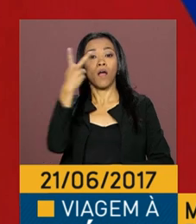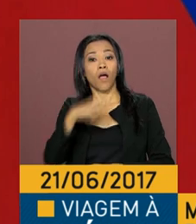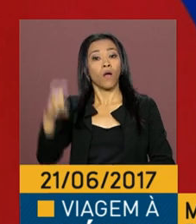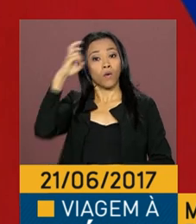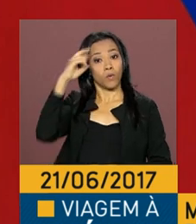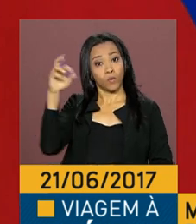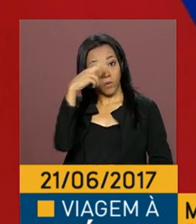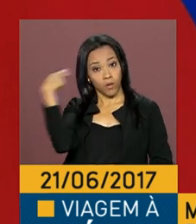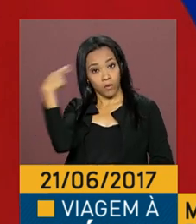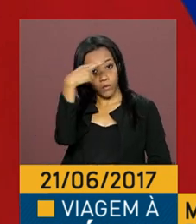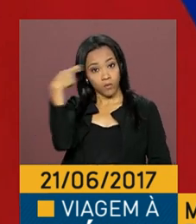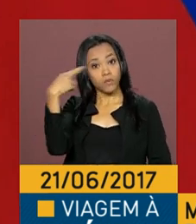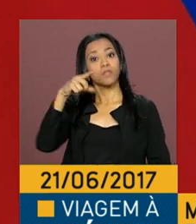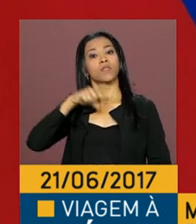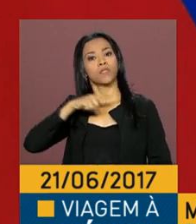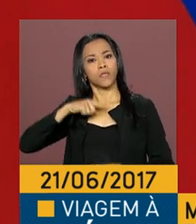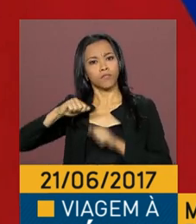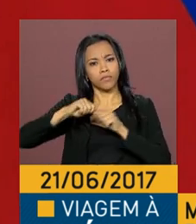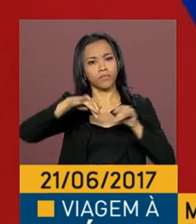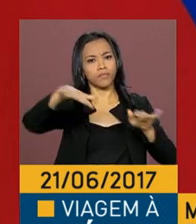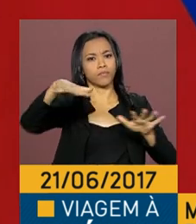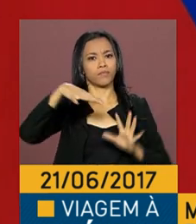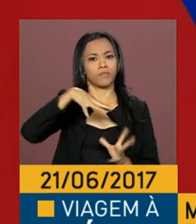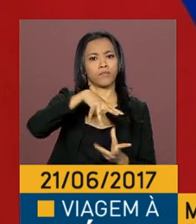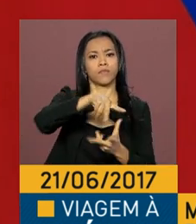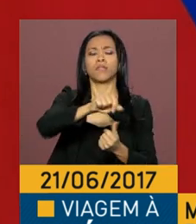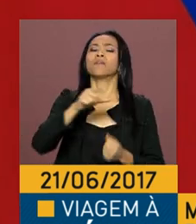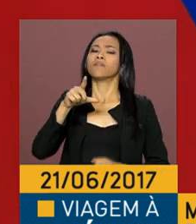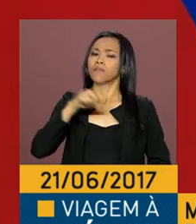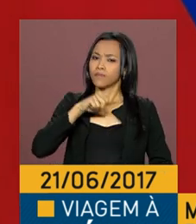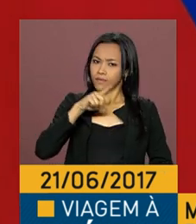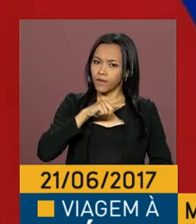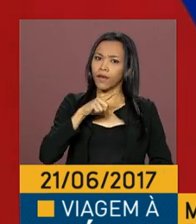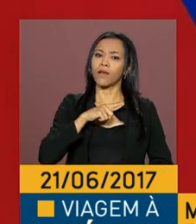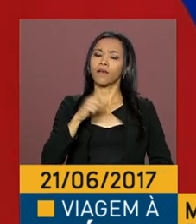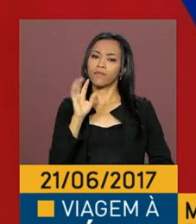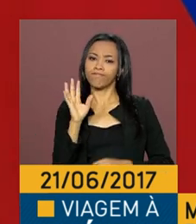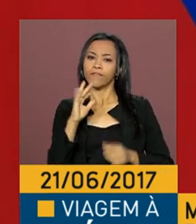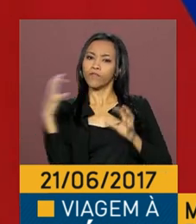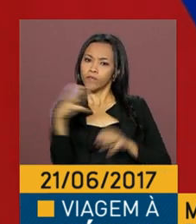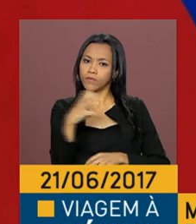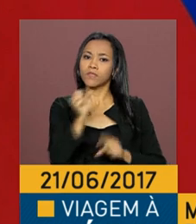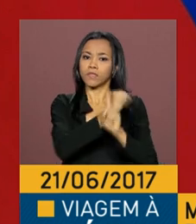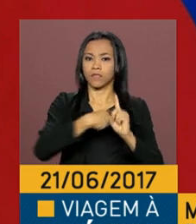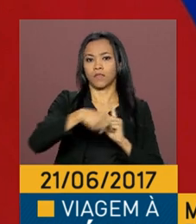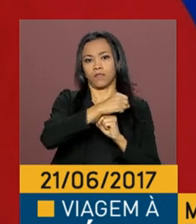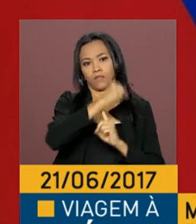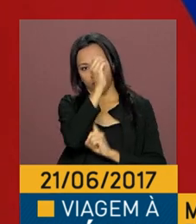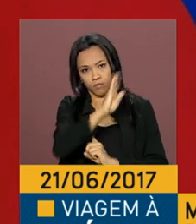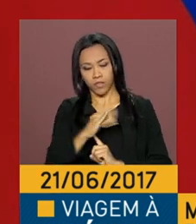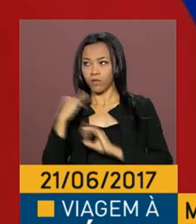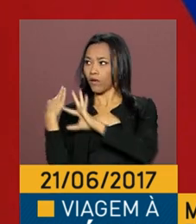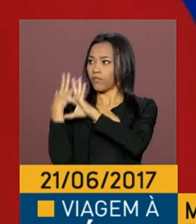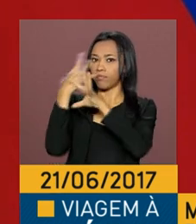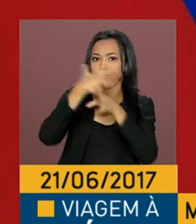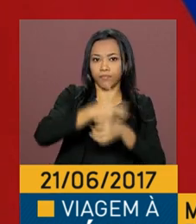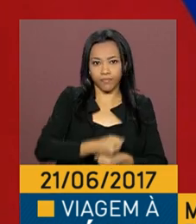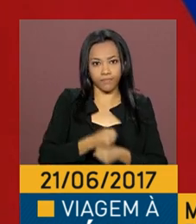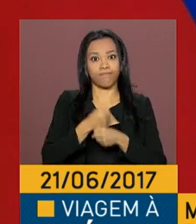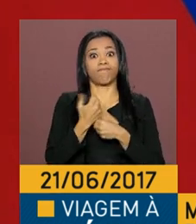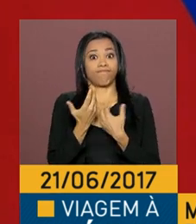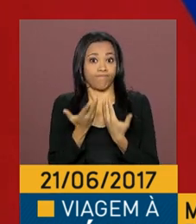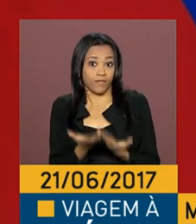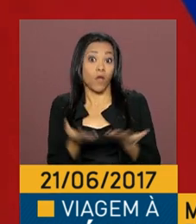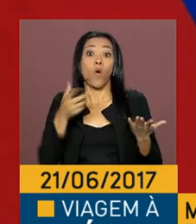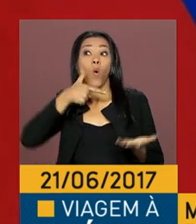tem apelo universal e tem sido presença marcante na sociedade brasileira ao longo do tempo. Aliás,